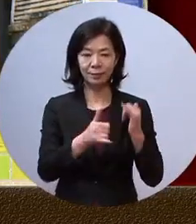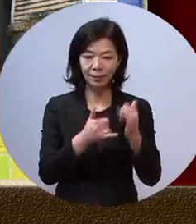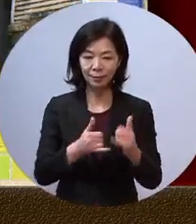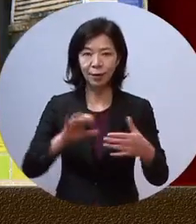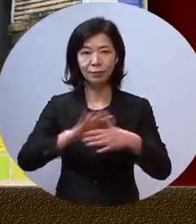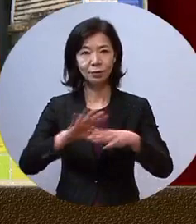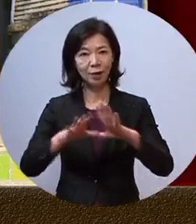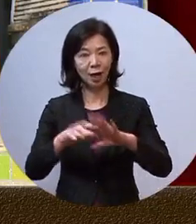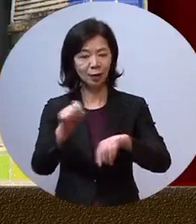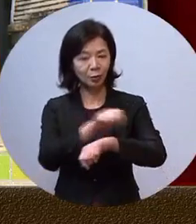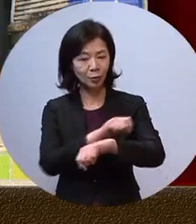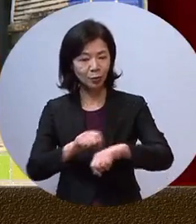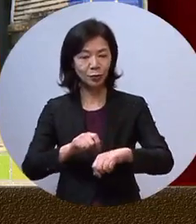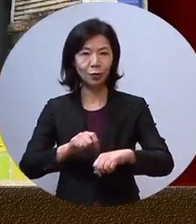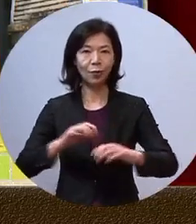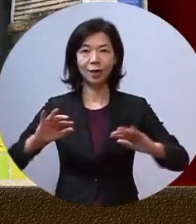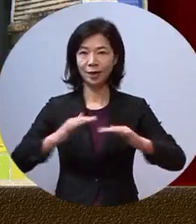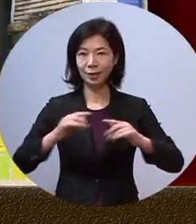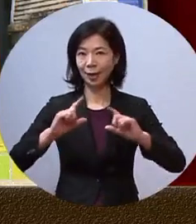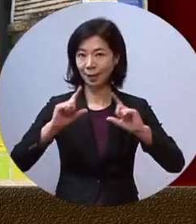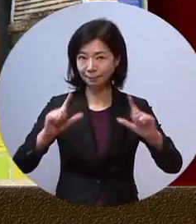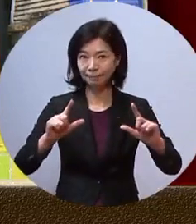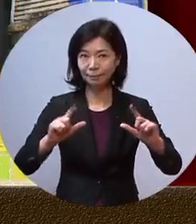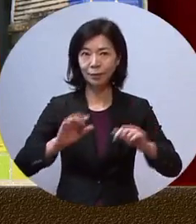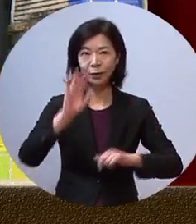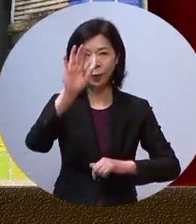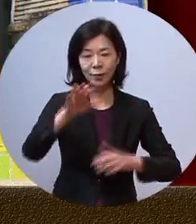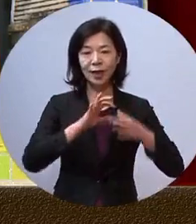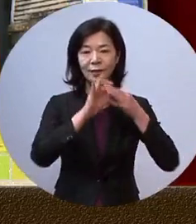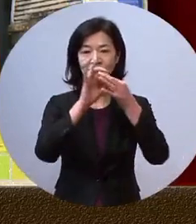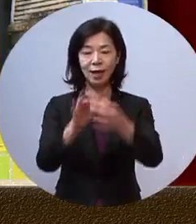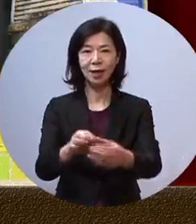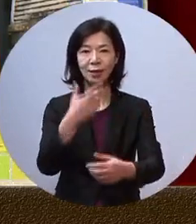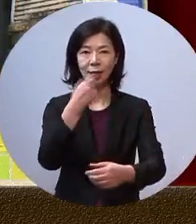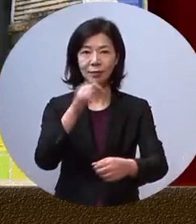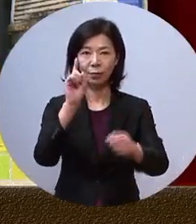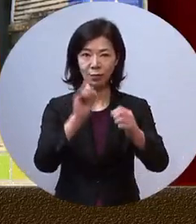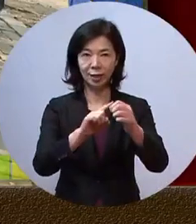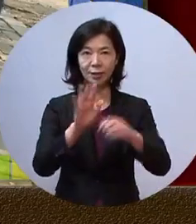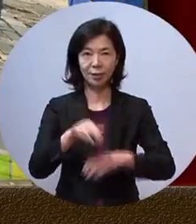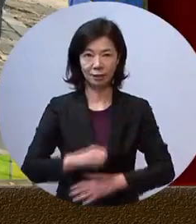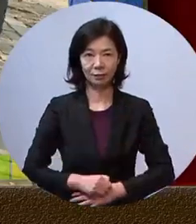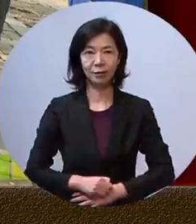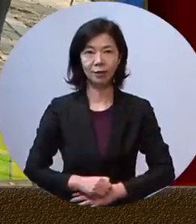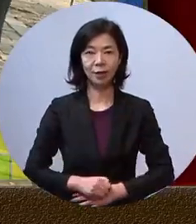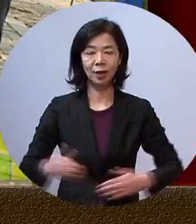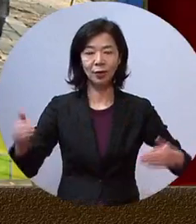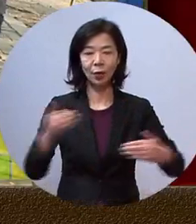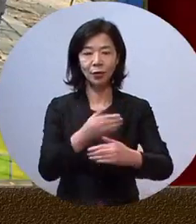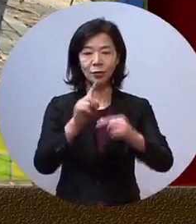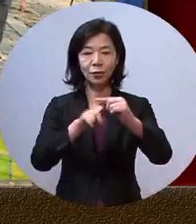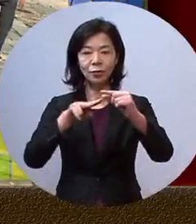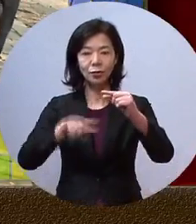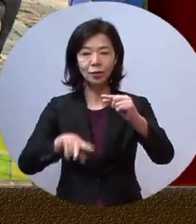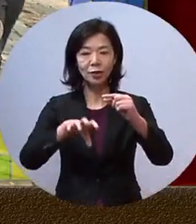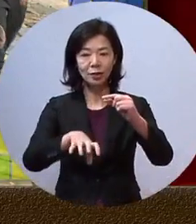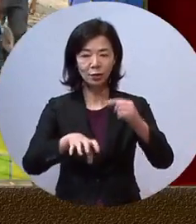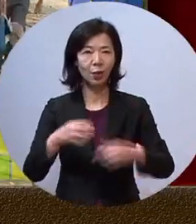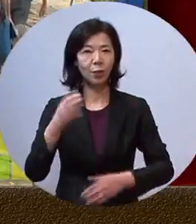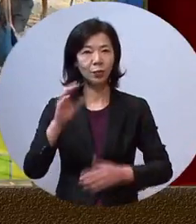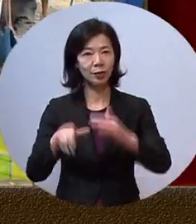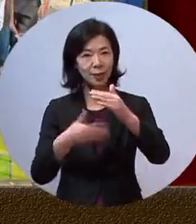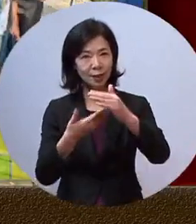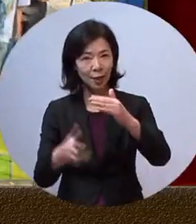い、後世に伝えていこうというもの。交通の要所として栄えた藤沢宿、歴史を学